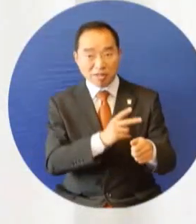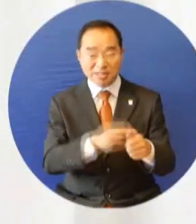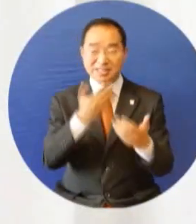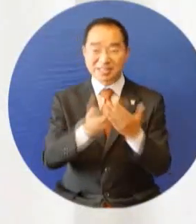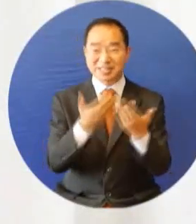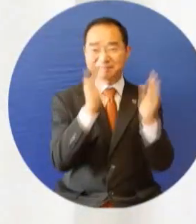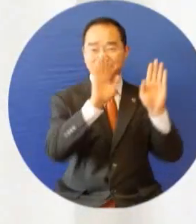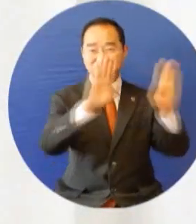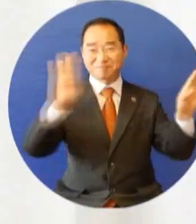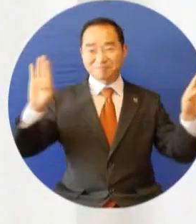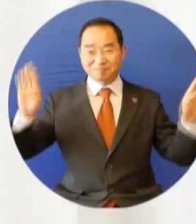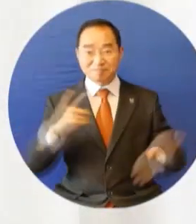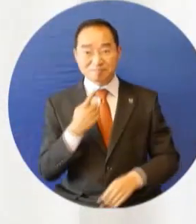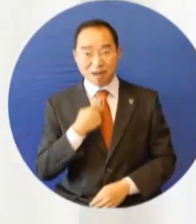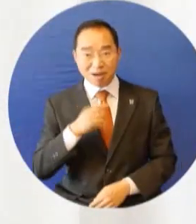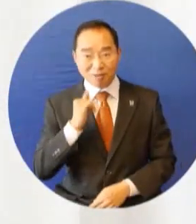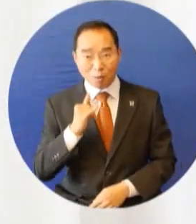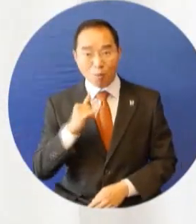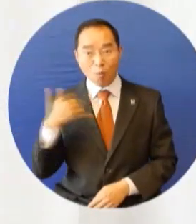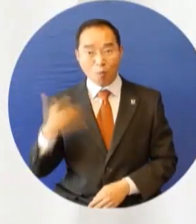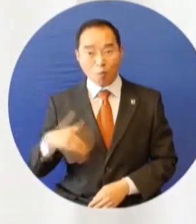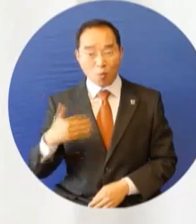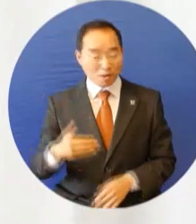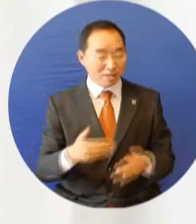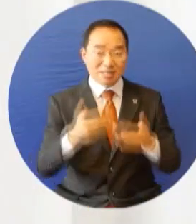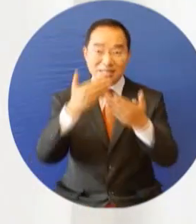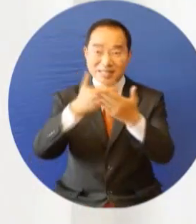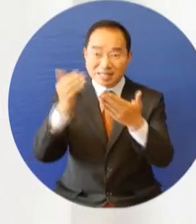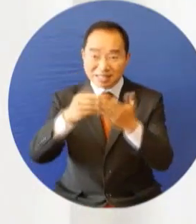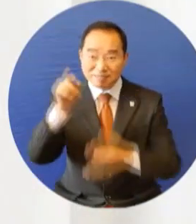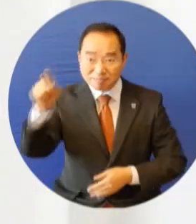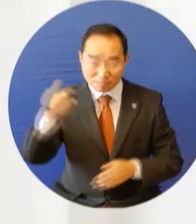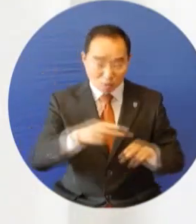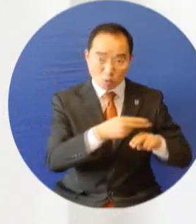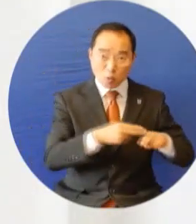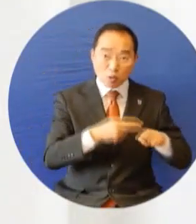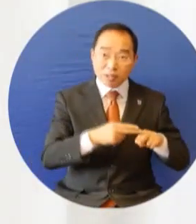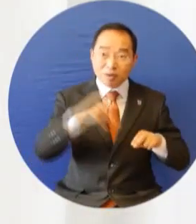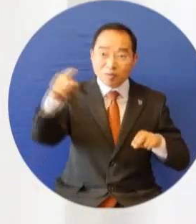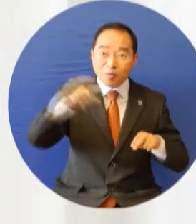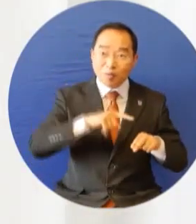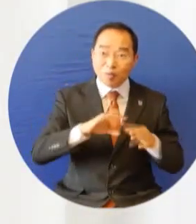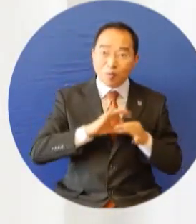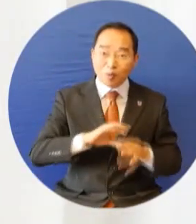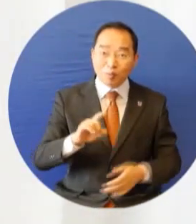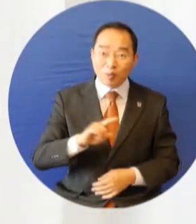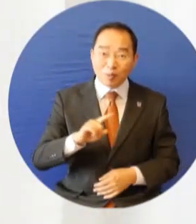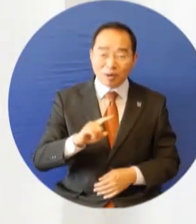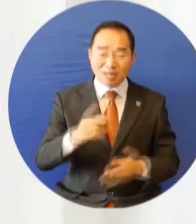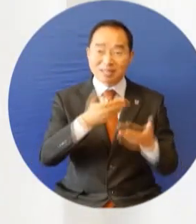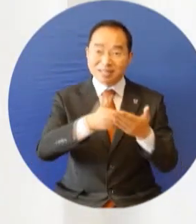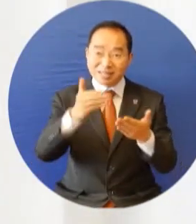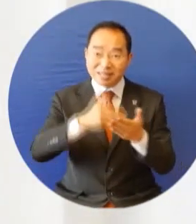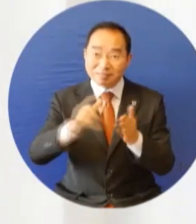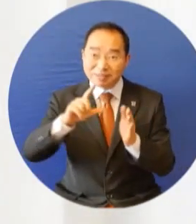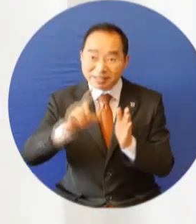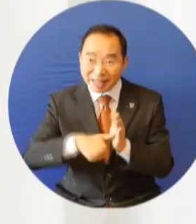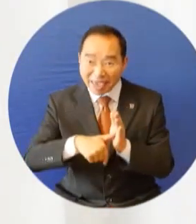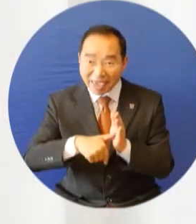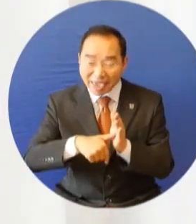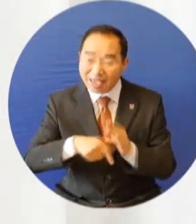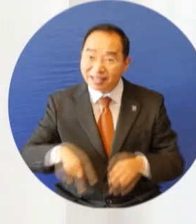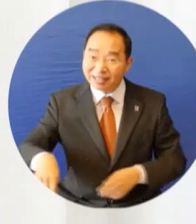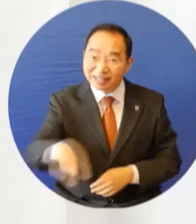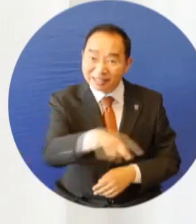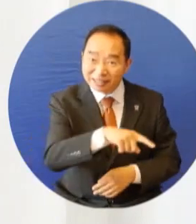전시회를 여셨다는 기사를 본 적 있습니다. 그림과 요리는 어떤 관계가 있나요? 그림 그리실